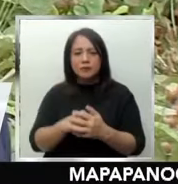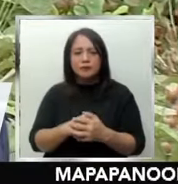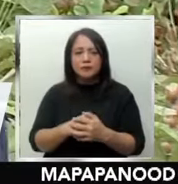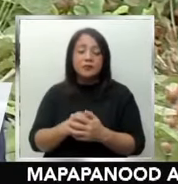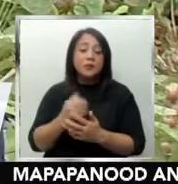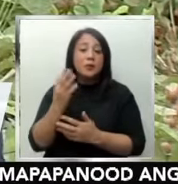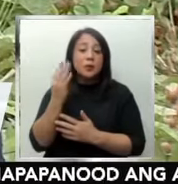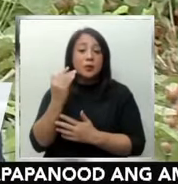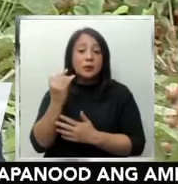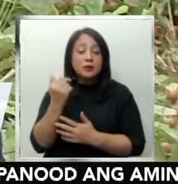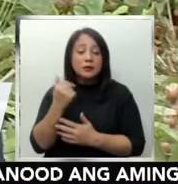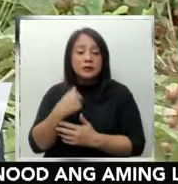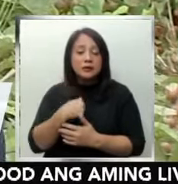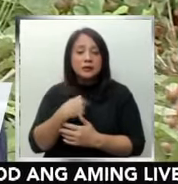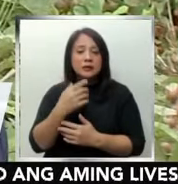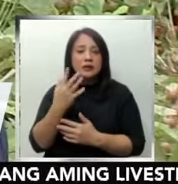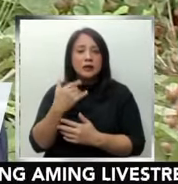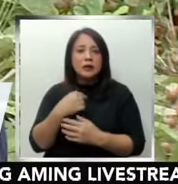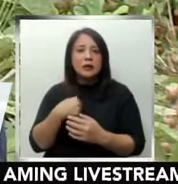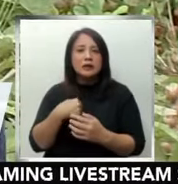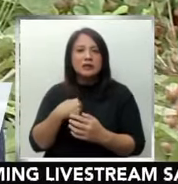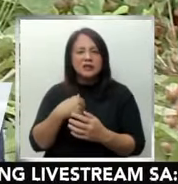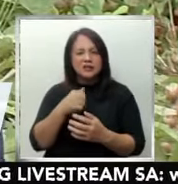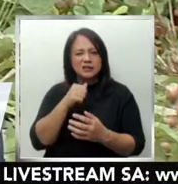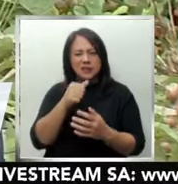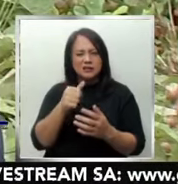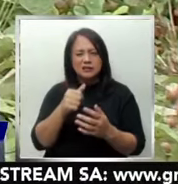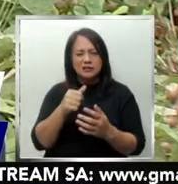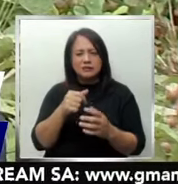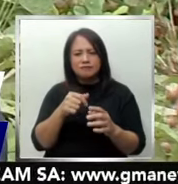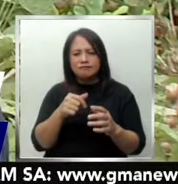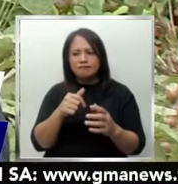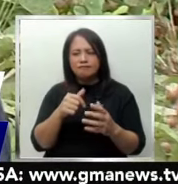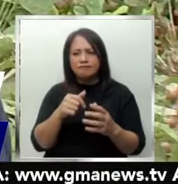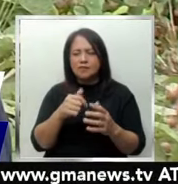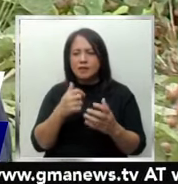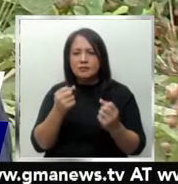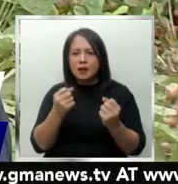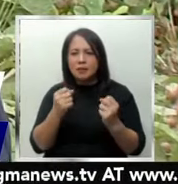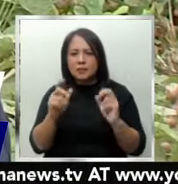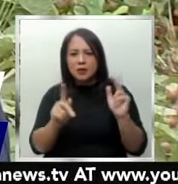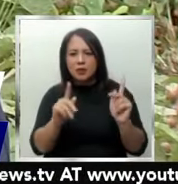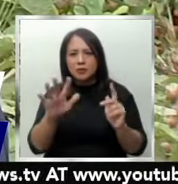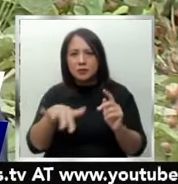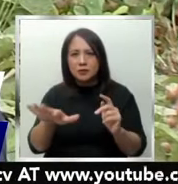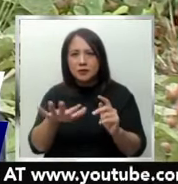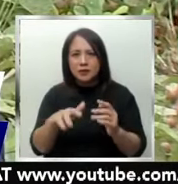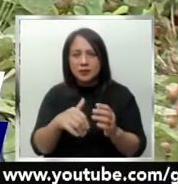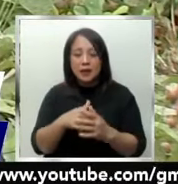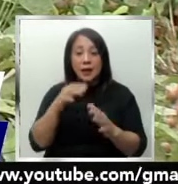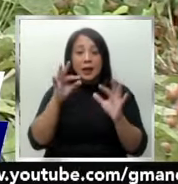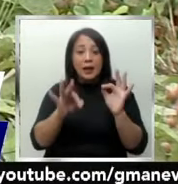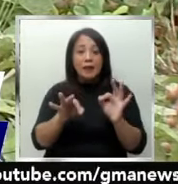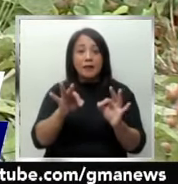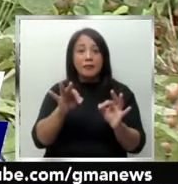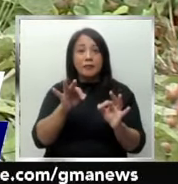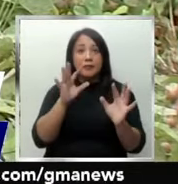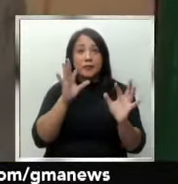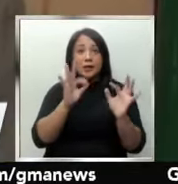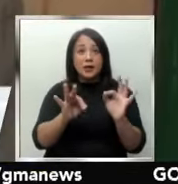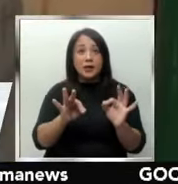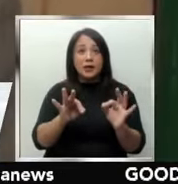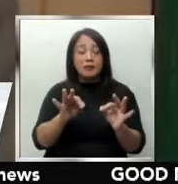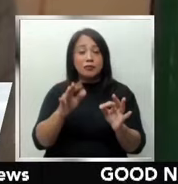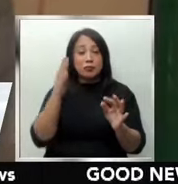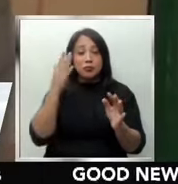eh Ilang na lugar ba Hindi ano Ma'am kung hindi ka taga dito hindi mo talaga malalaman Ong lugar na